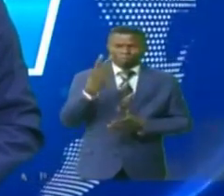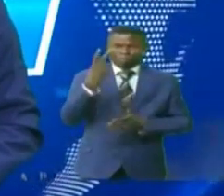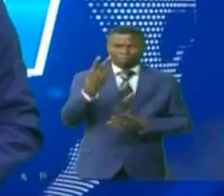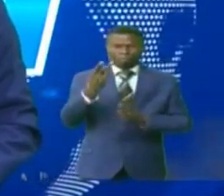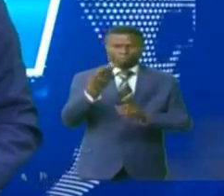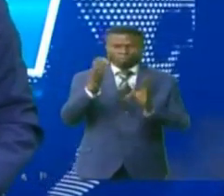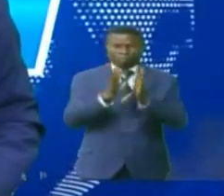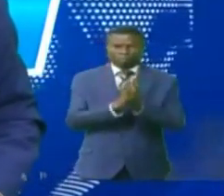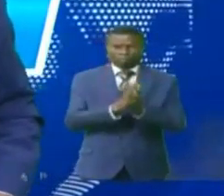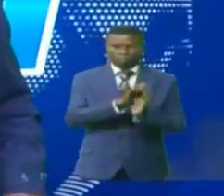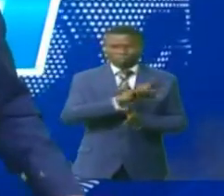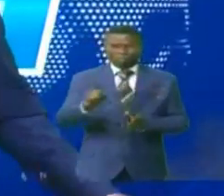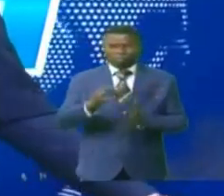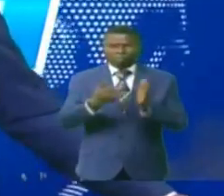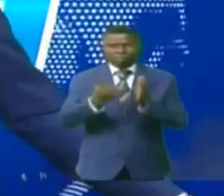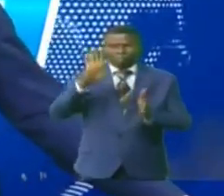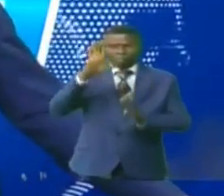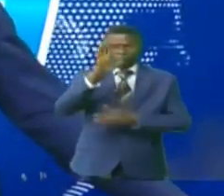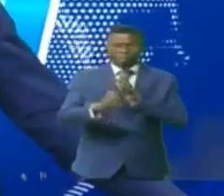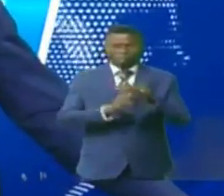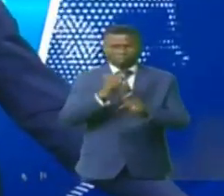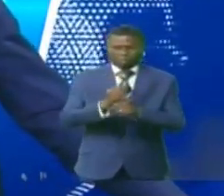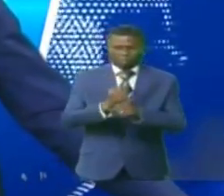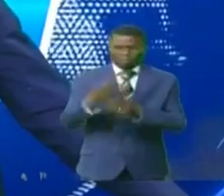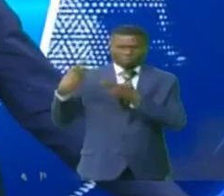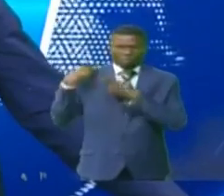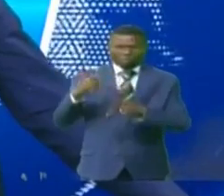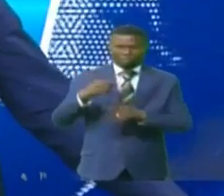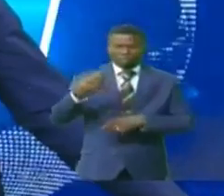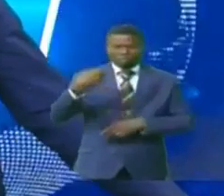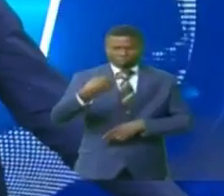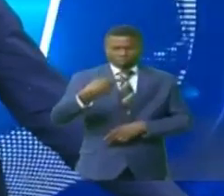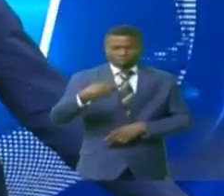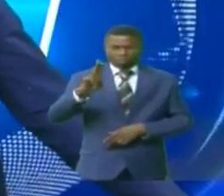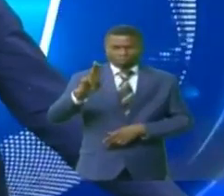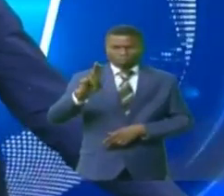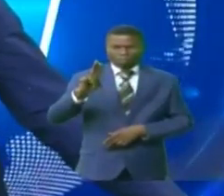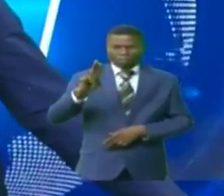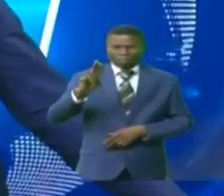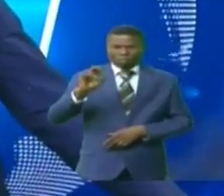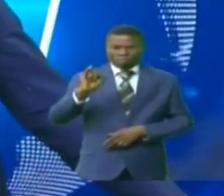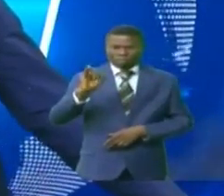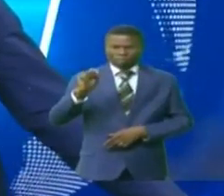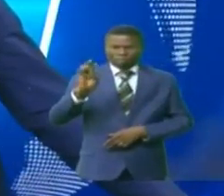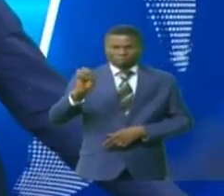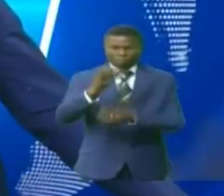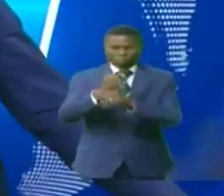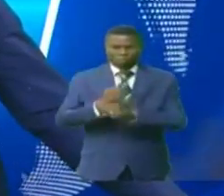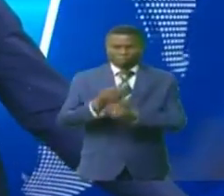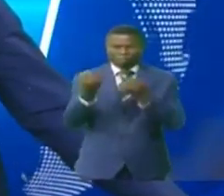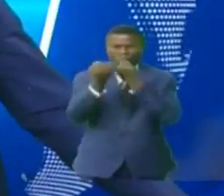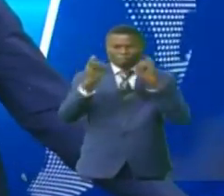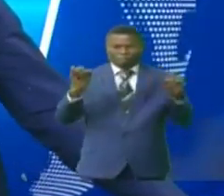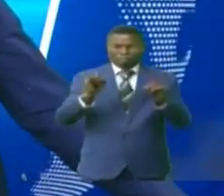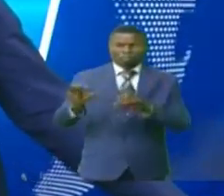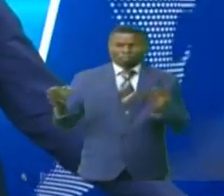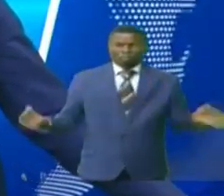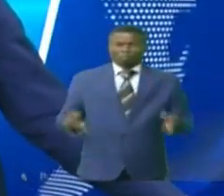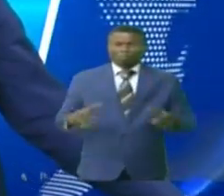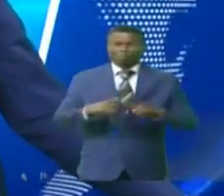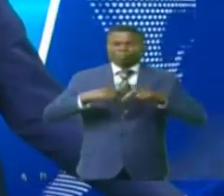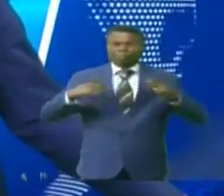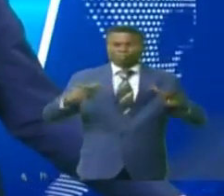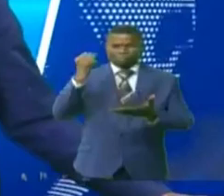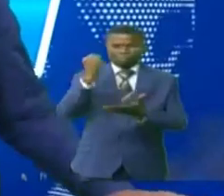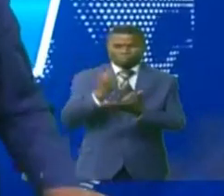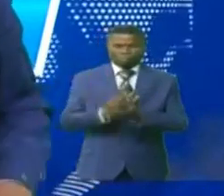octobre 1958, 65 ans déjà depuis que la Guinée-Conakry a accédé à son indépendance dans une ambiance de grands jours au siège de